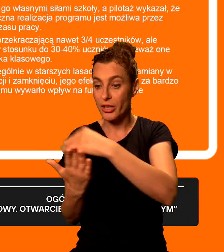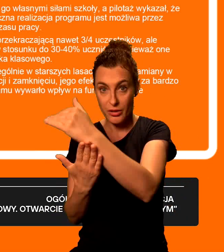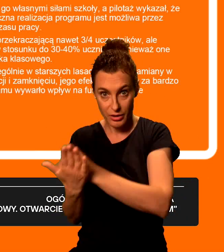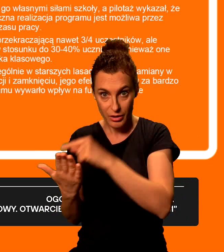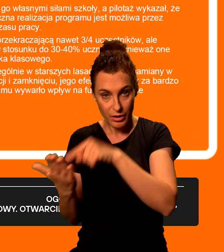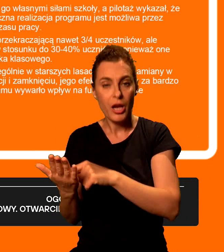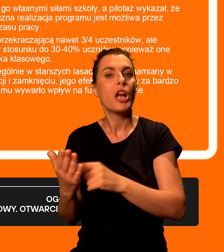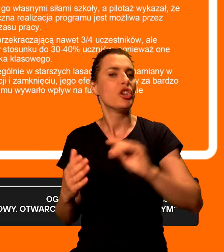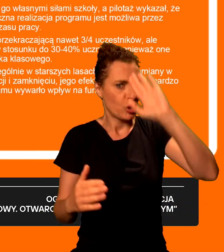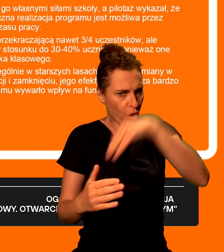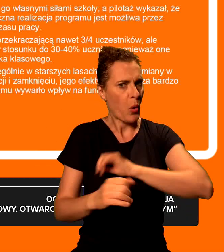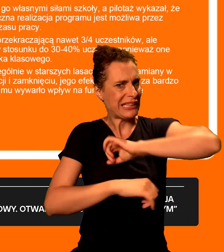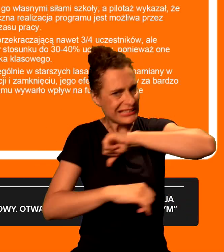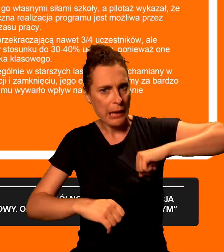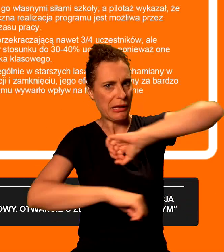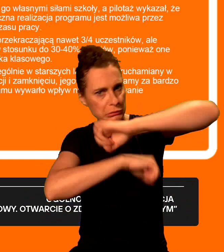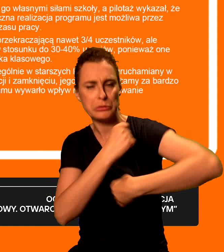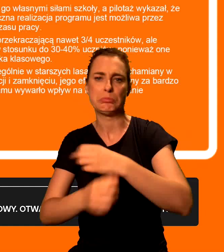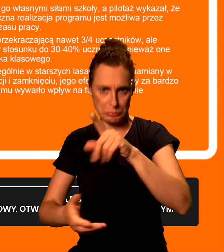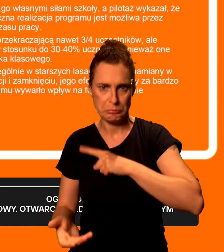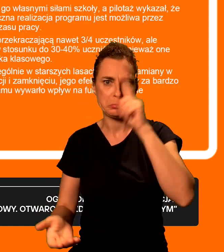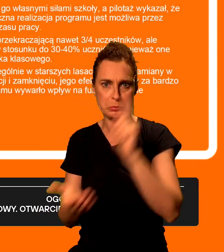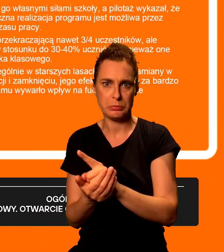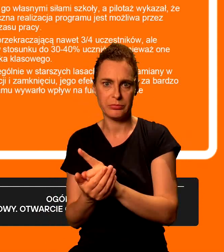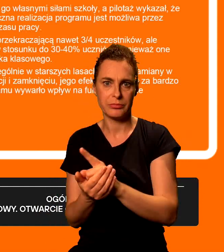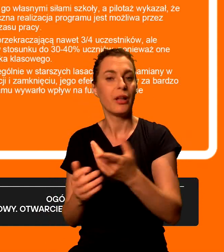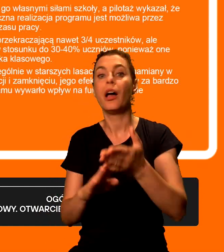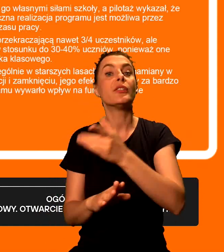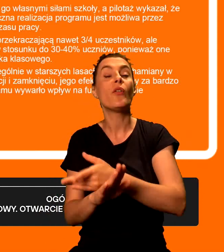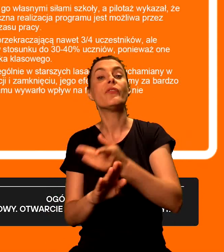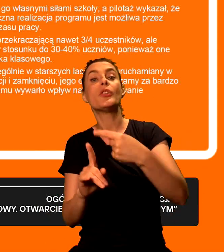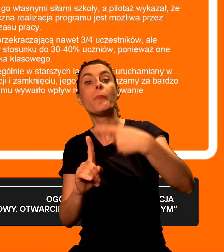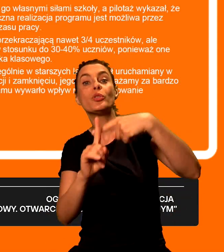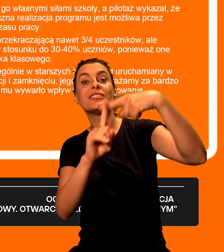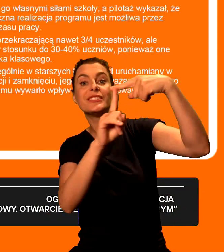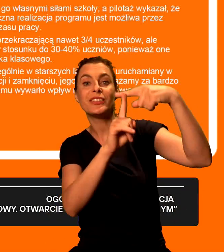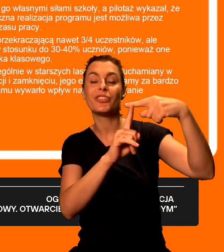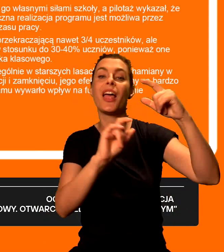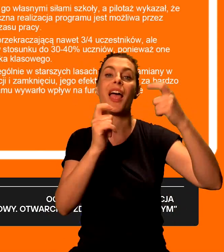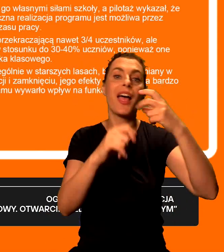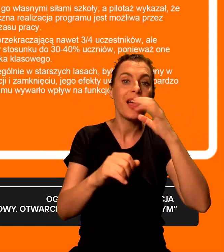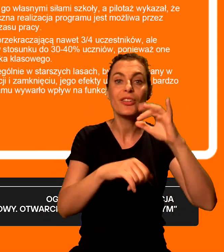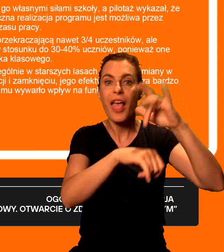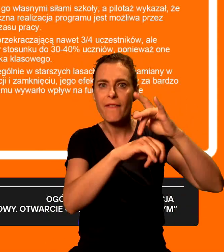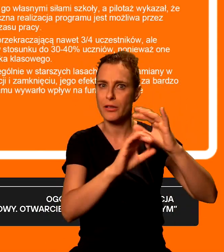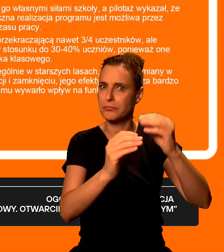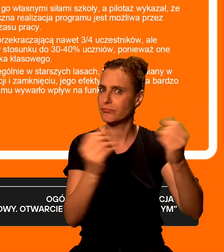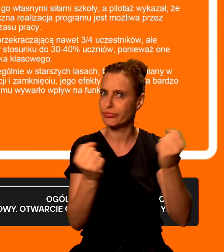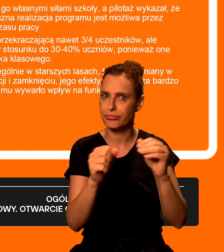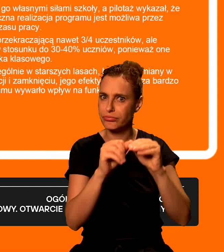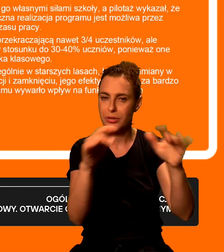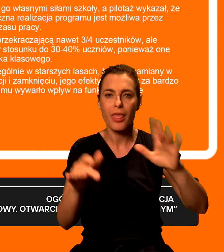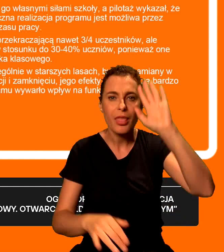własnymi siłami szkoły i to się udaje. I wiele tych pozytywnych efektów ma bardzo dużą skalę. Sięga